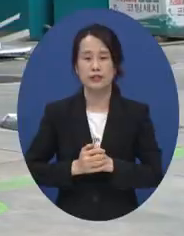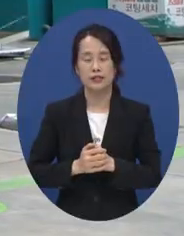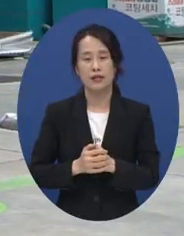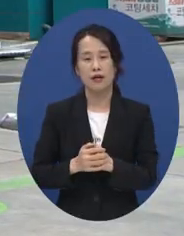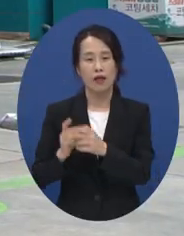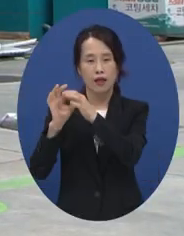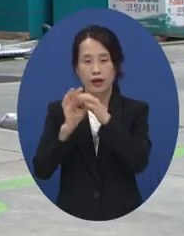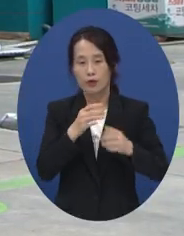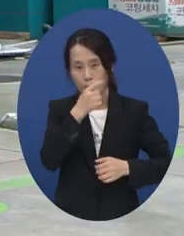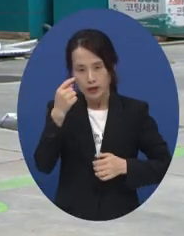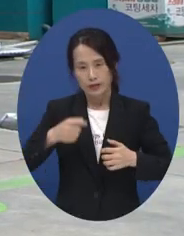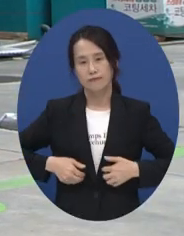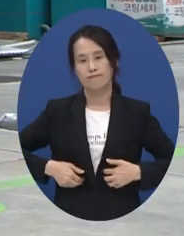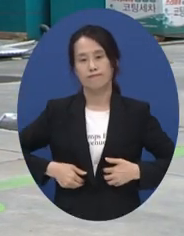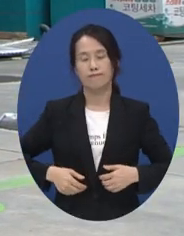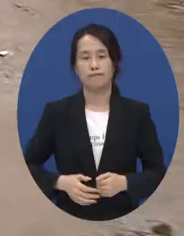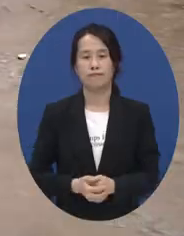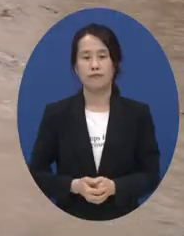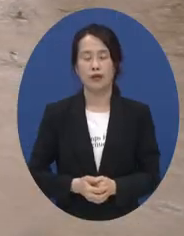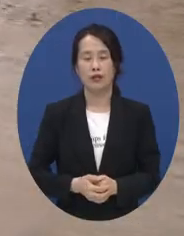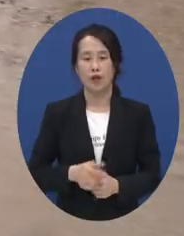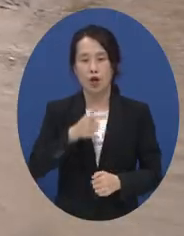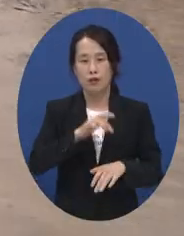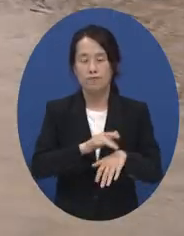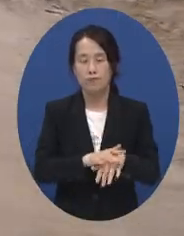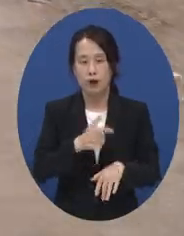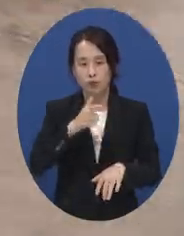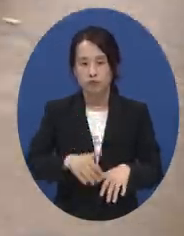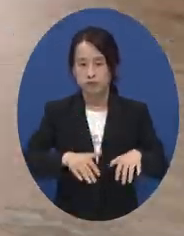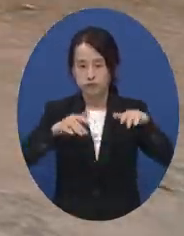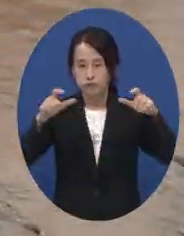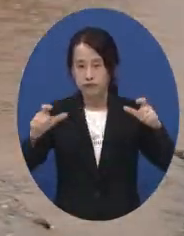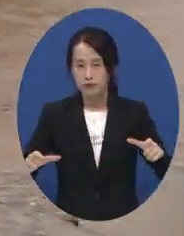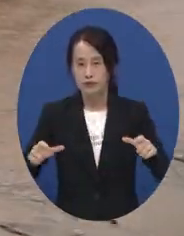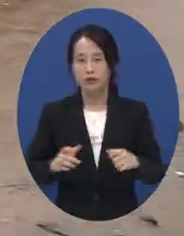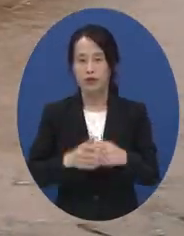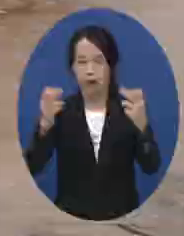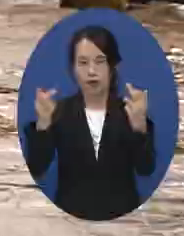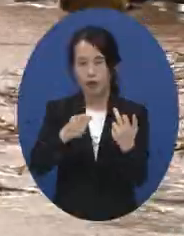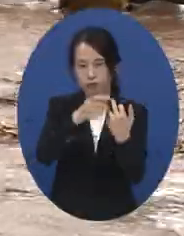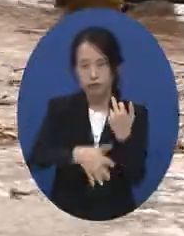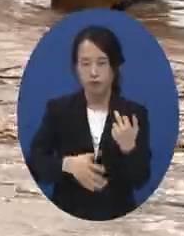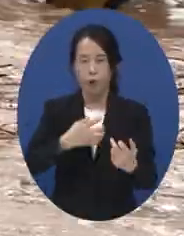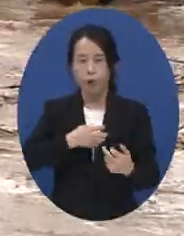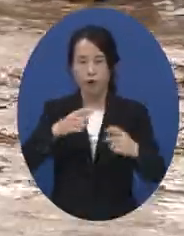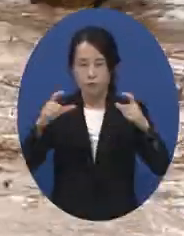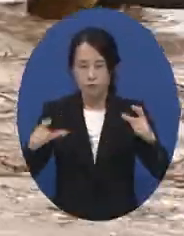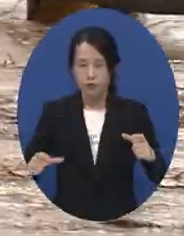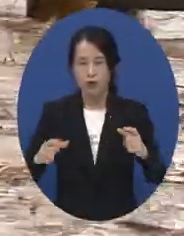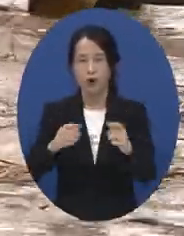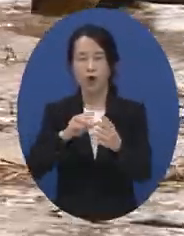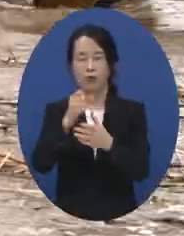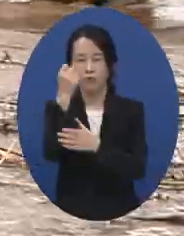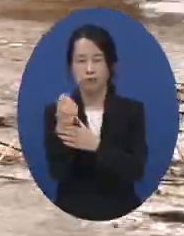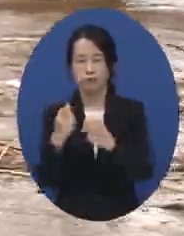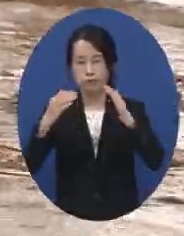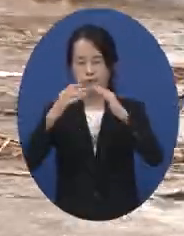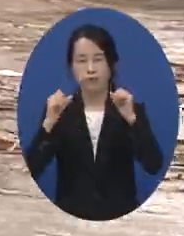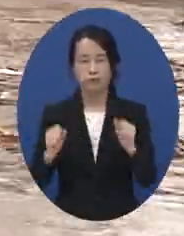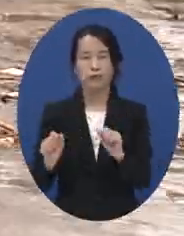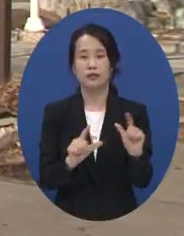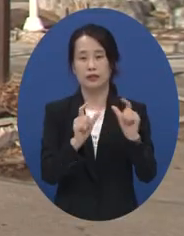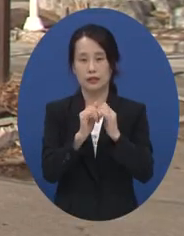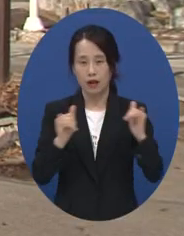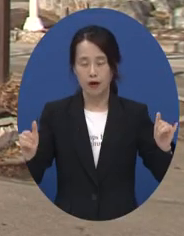확인하면서 대비하는 게 중요합니다 상습 침수 지역과 찬 사태 위험 지역 주민이나 노무 가옥 등을 거주하는 노인 등